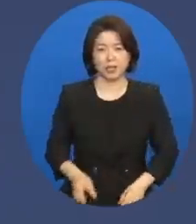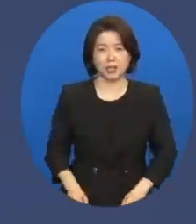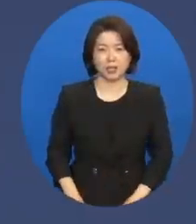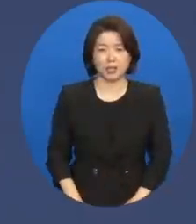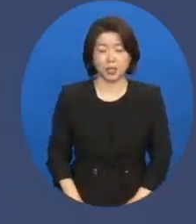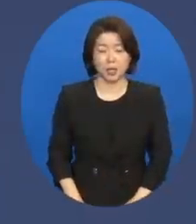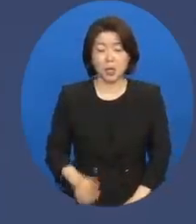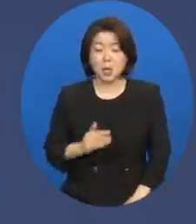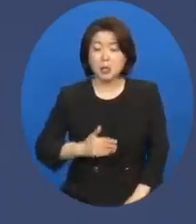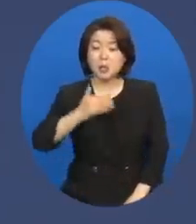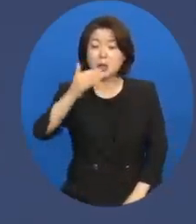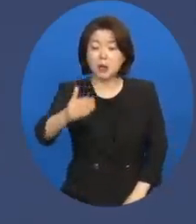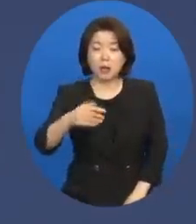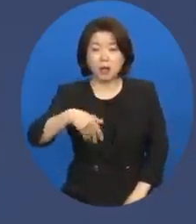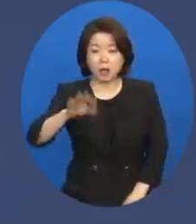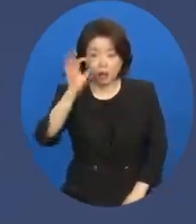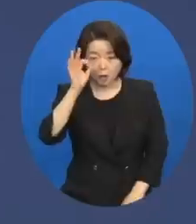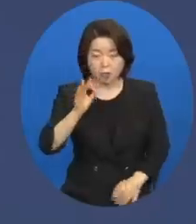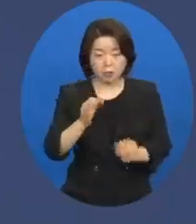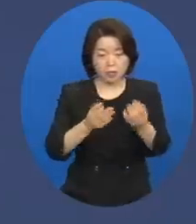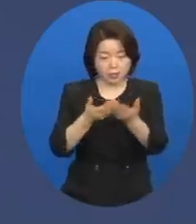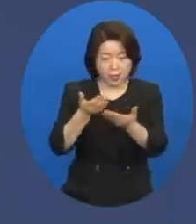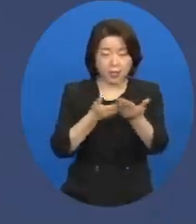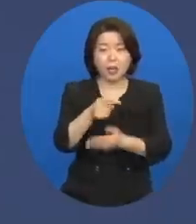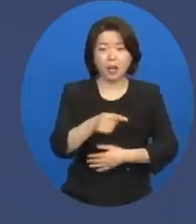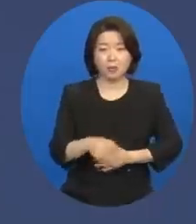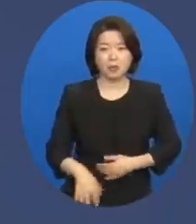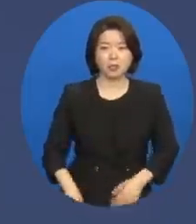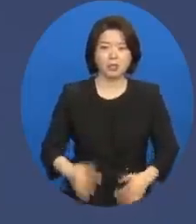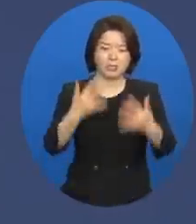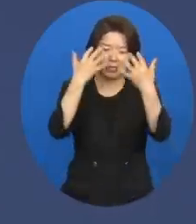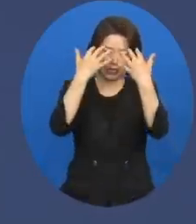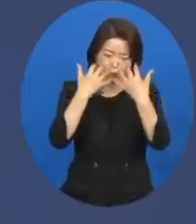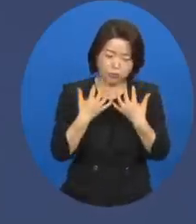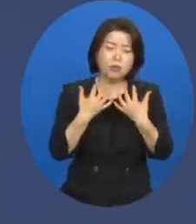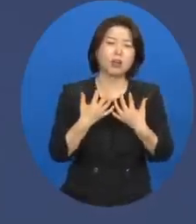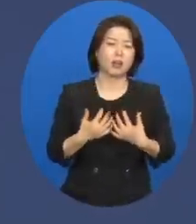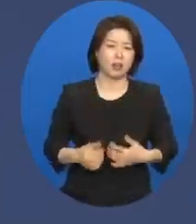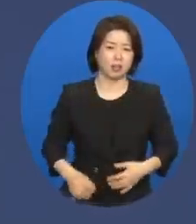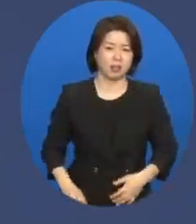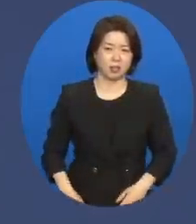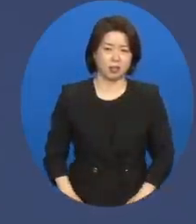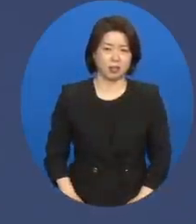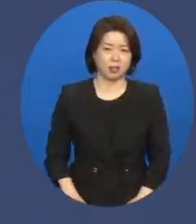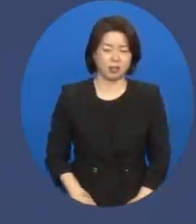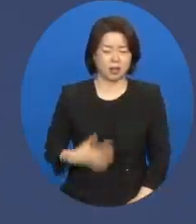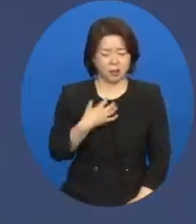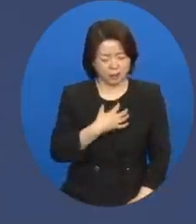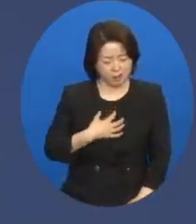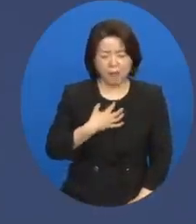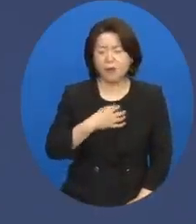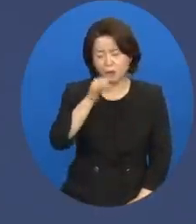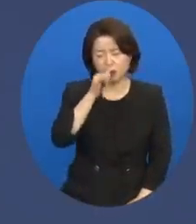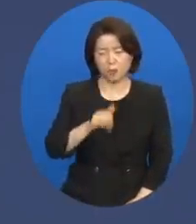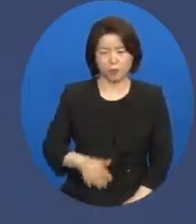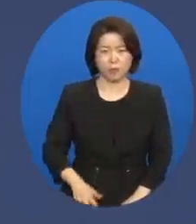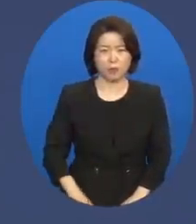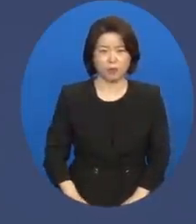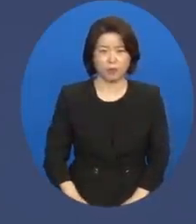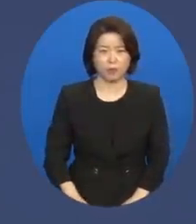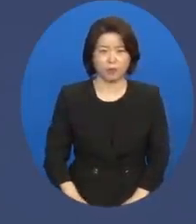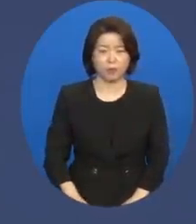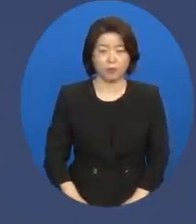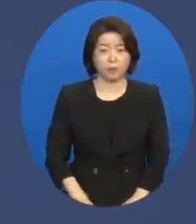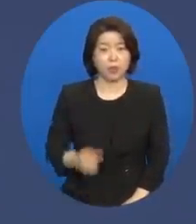조금만 가면 그냥 후두둑 하고 눈물이 떨어져요. 고통스러워해요.